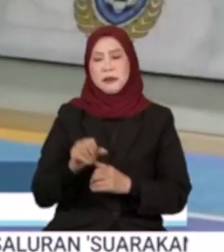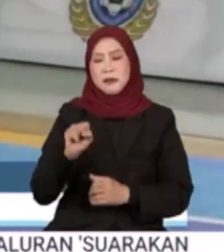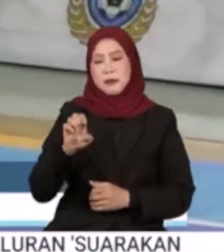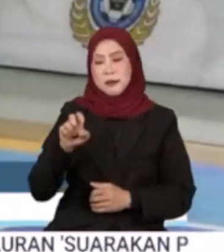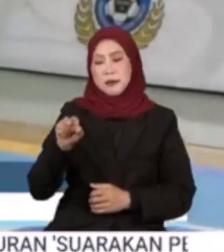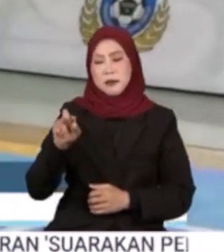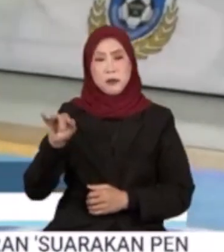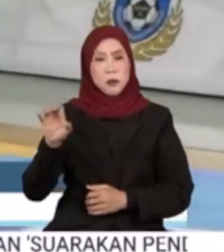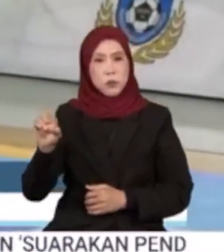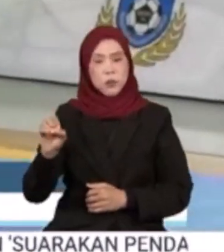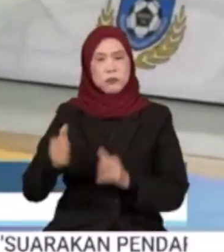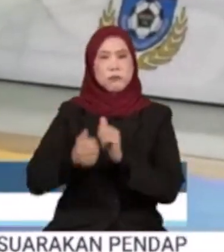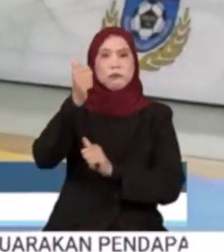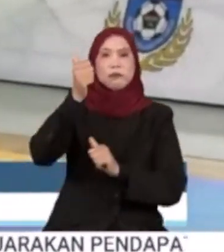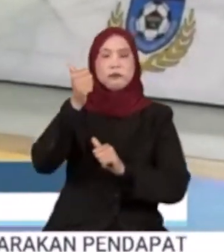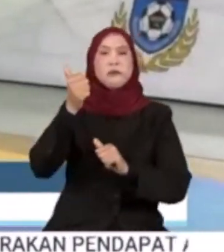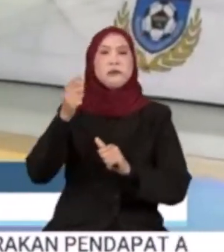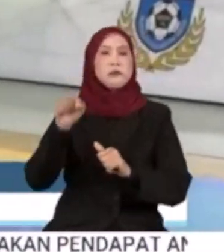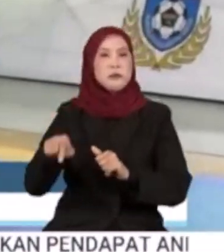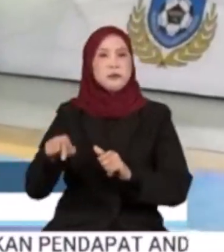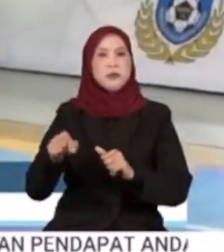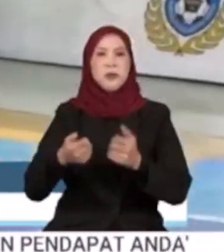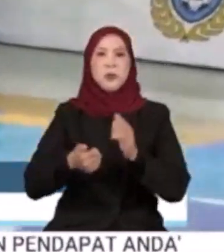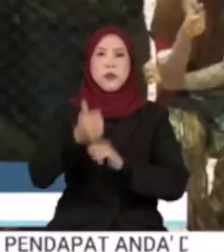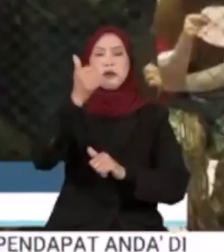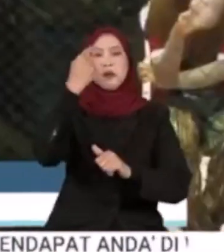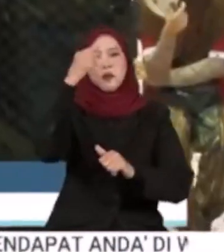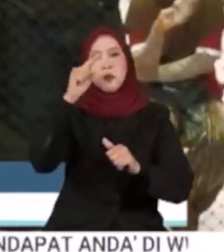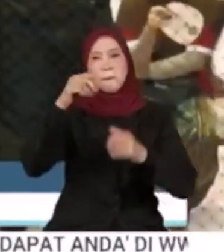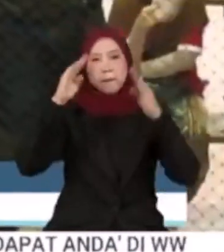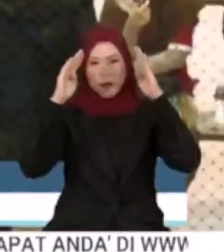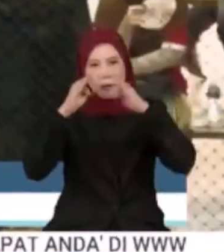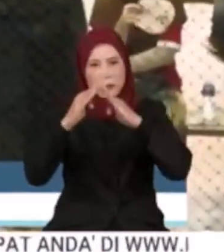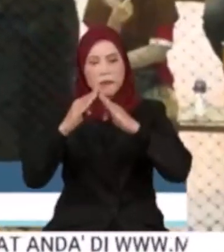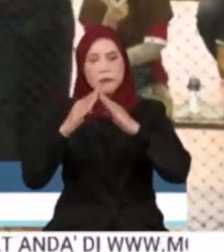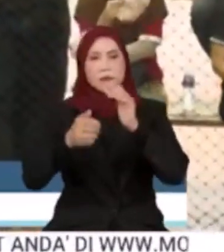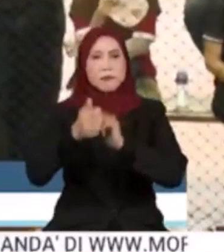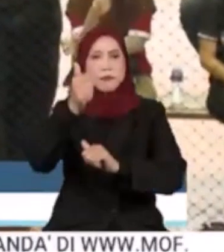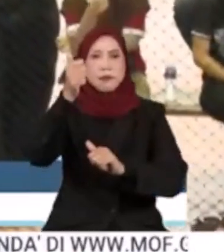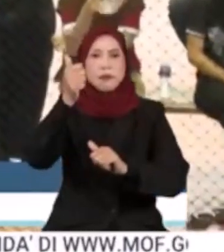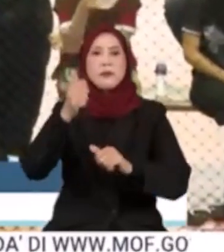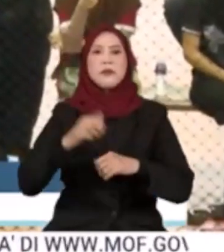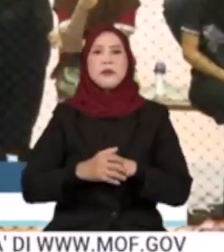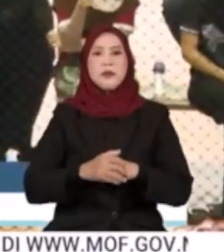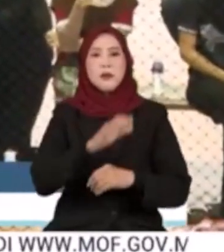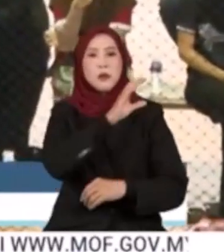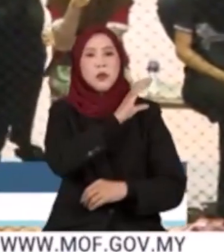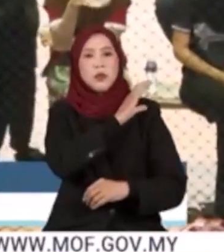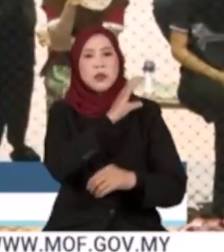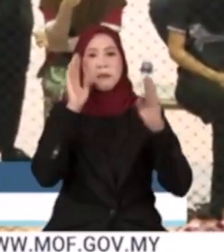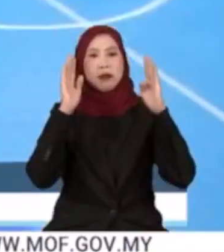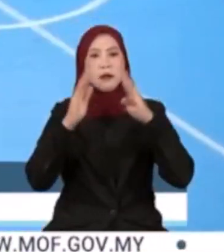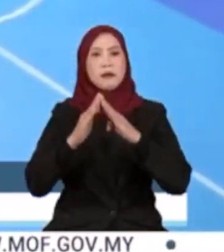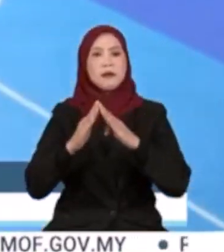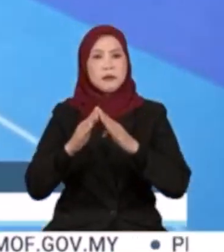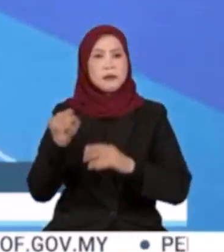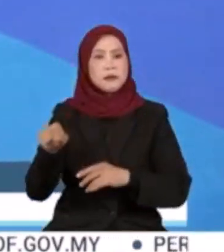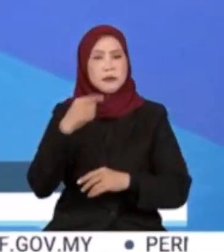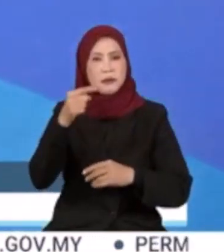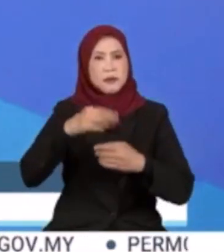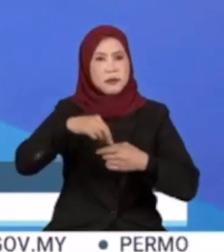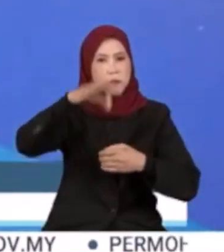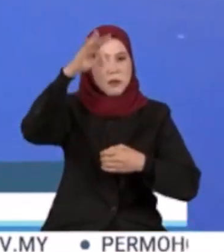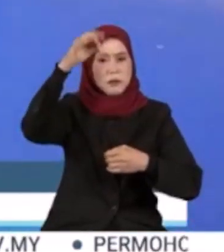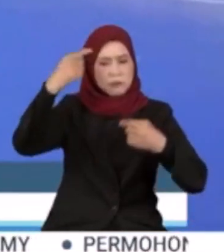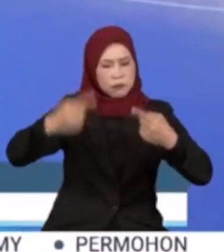jamur yang menjaringkan hattrick Pada perlawanan tersebut menjadi Wira buat perang Rangers menurut ke-7 semangat